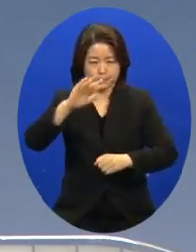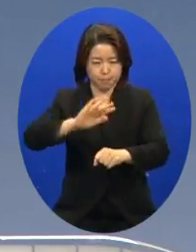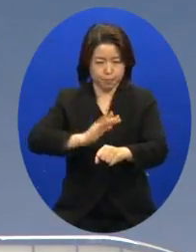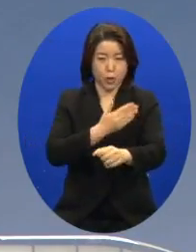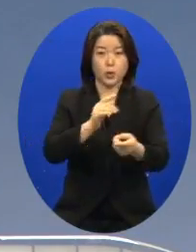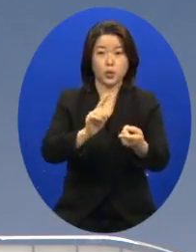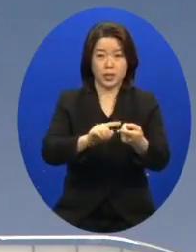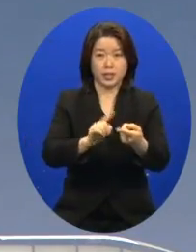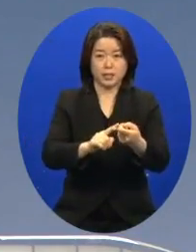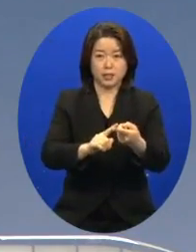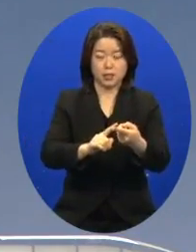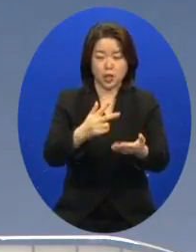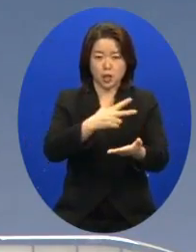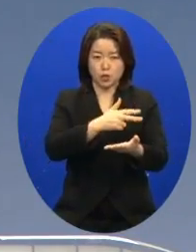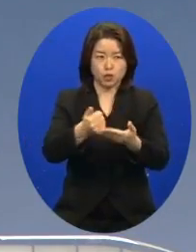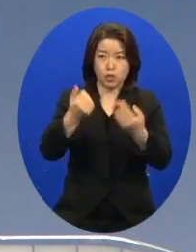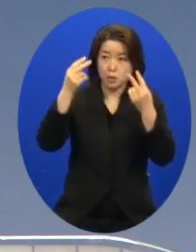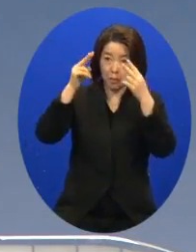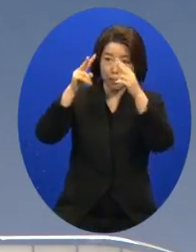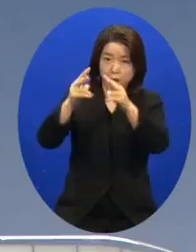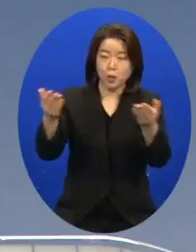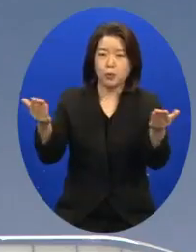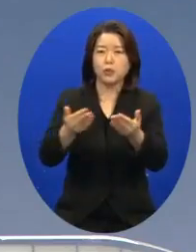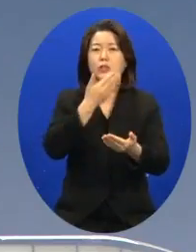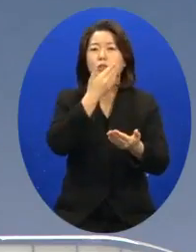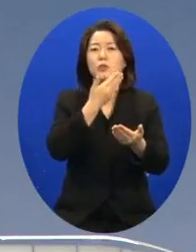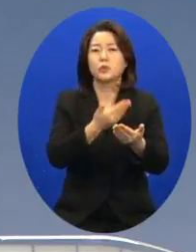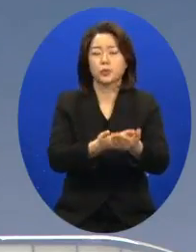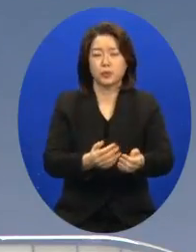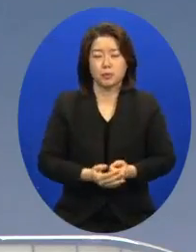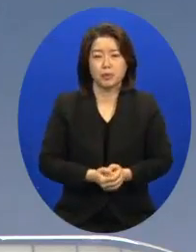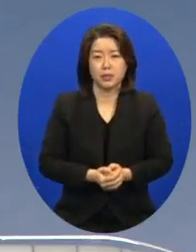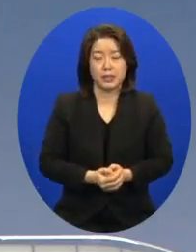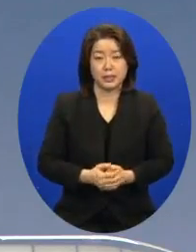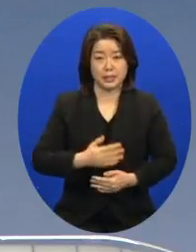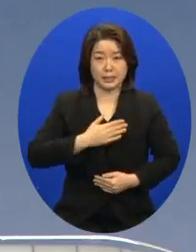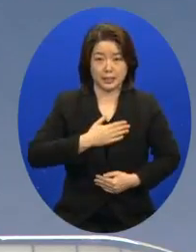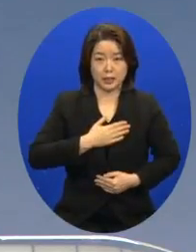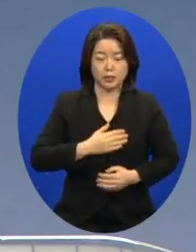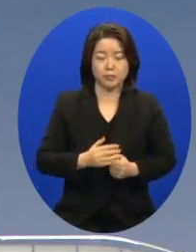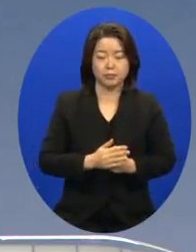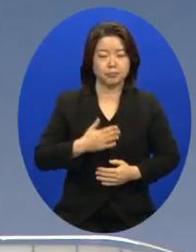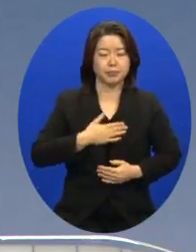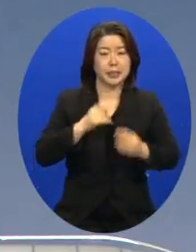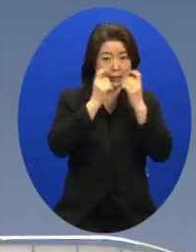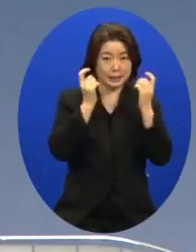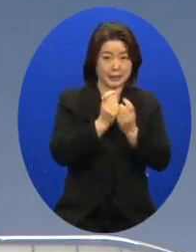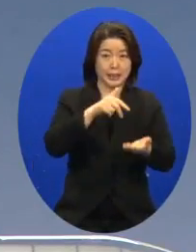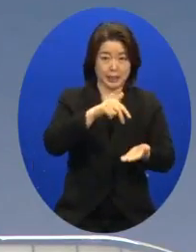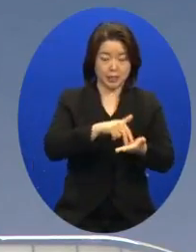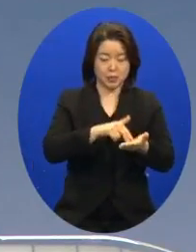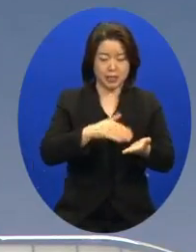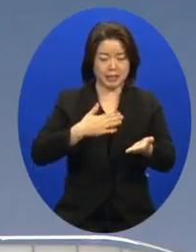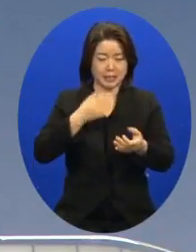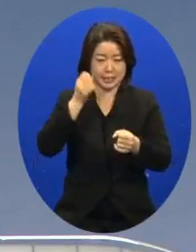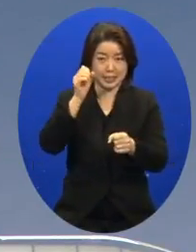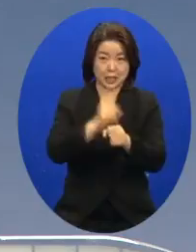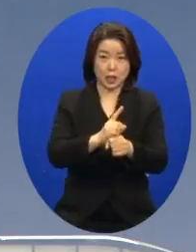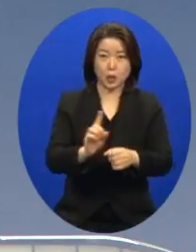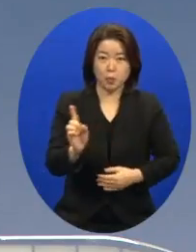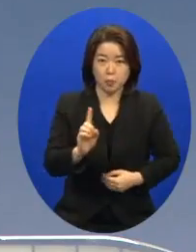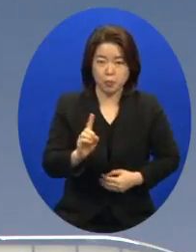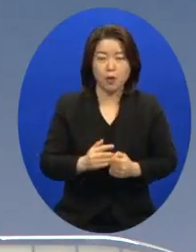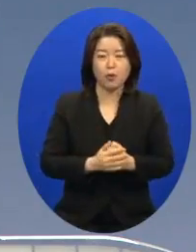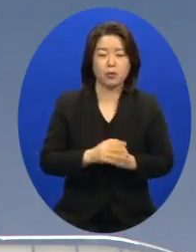대해서 주님을 바라보는 것입니다 저는 저 개인적으로 가지고 있는 제 성격이